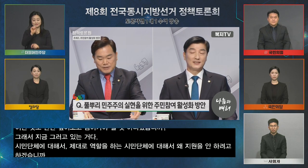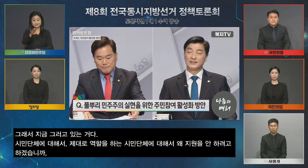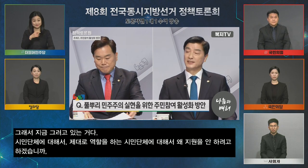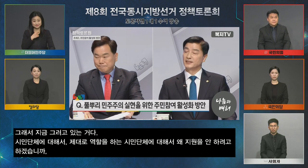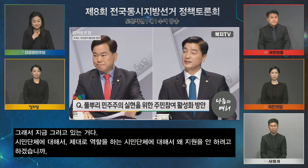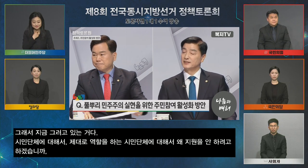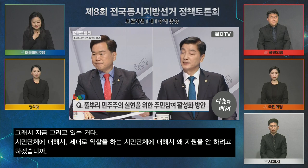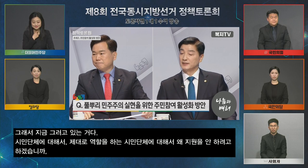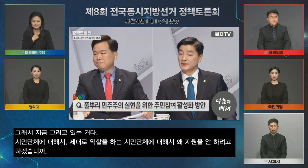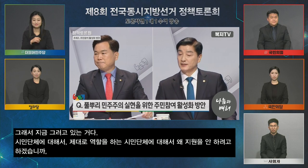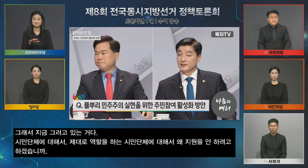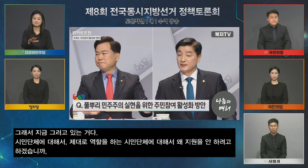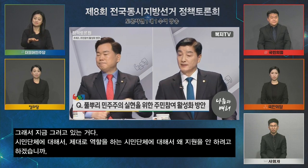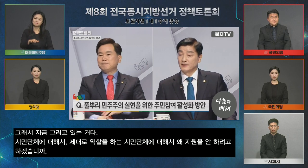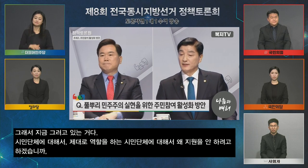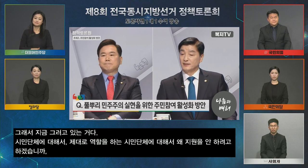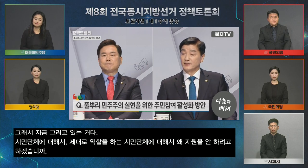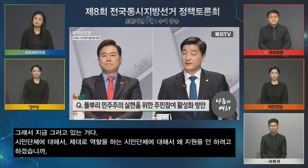되겠습니까?